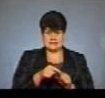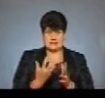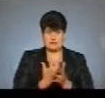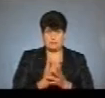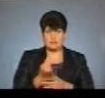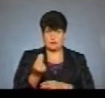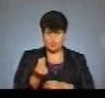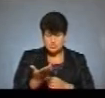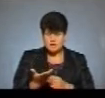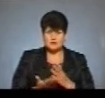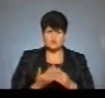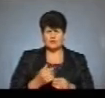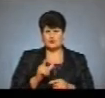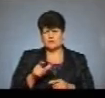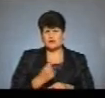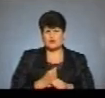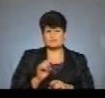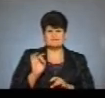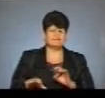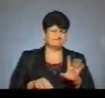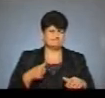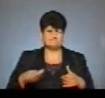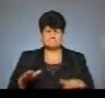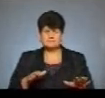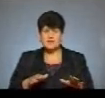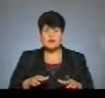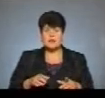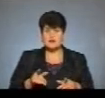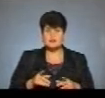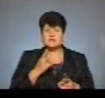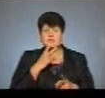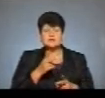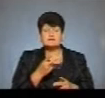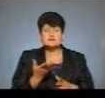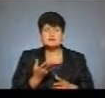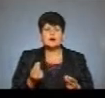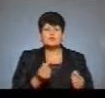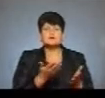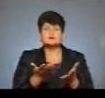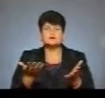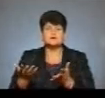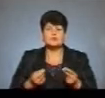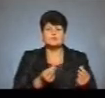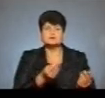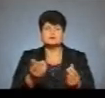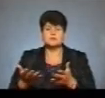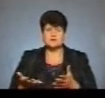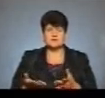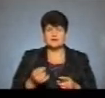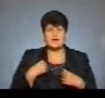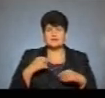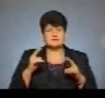Якщо людина робить відчепно і тільки дивиться, на чому я можу заробити гроші, і не люблячи цієї професії, я не